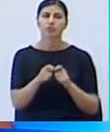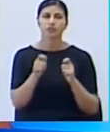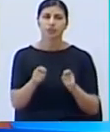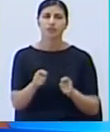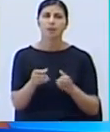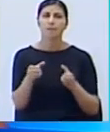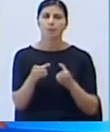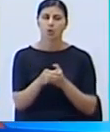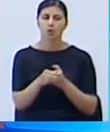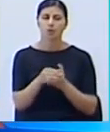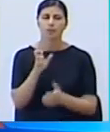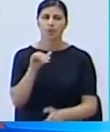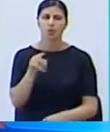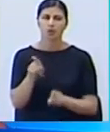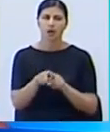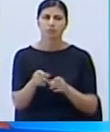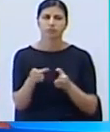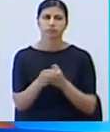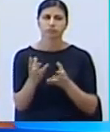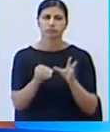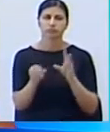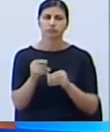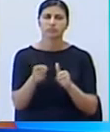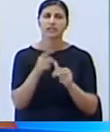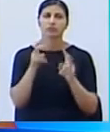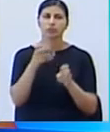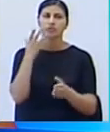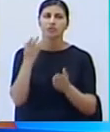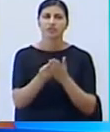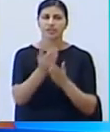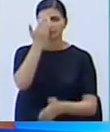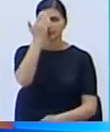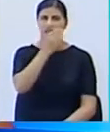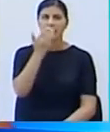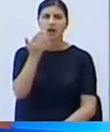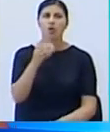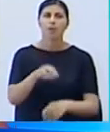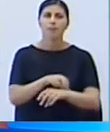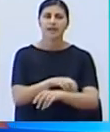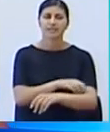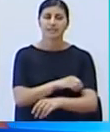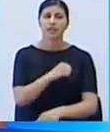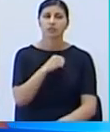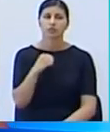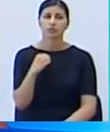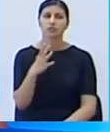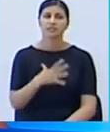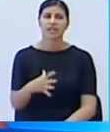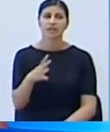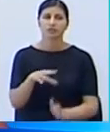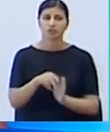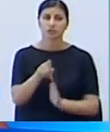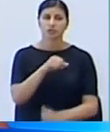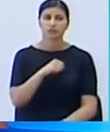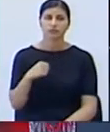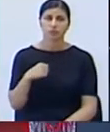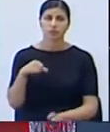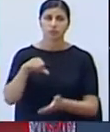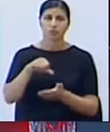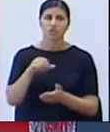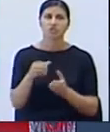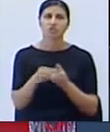ბლოკი რომლის სახელწოდება ჩვენები სახალხო პარტია. თავისთავად საქართველოსში თქვენ ამ